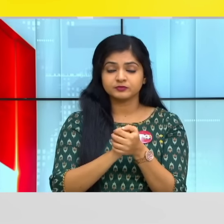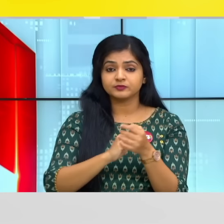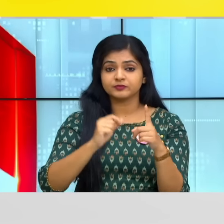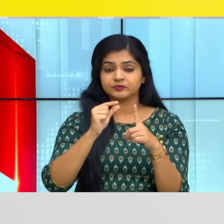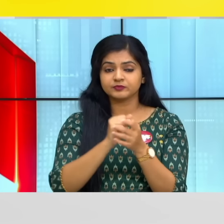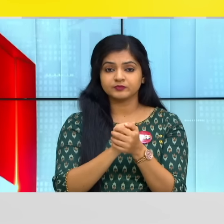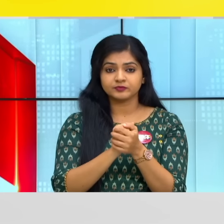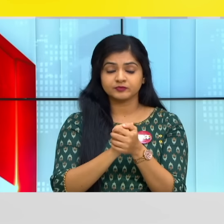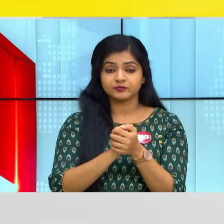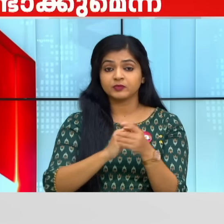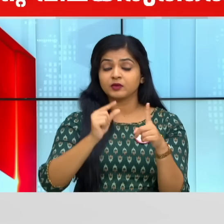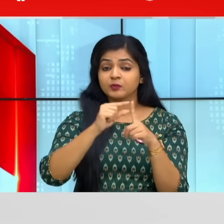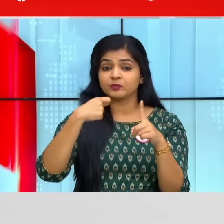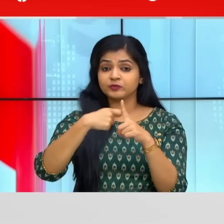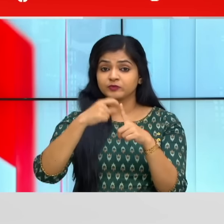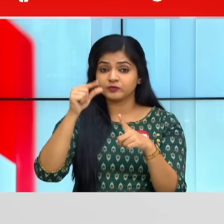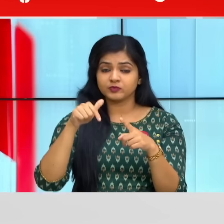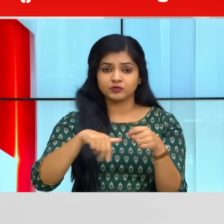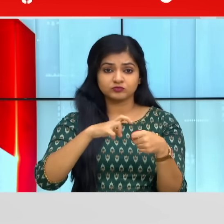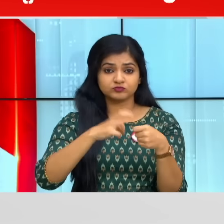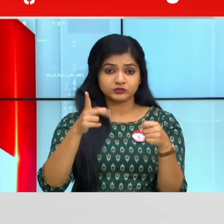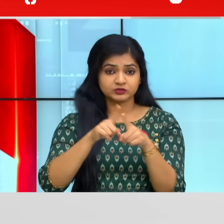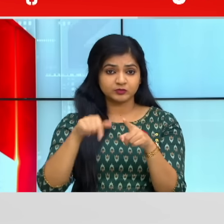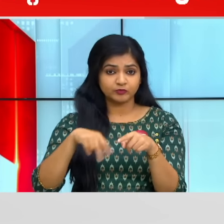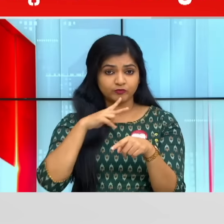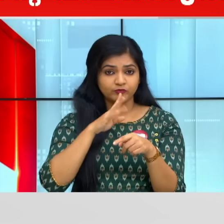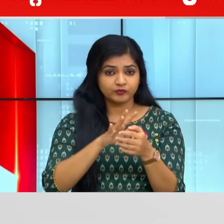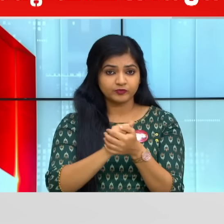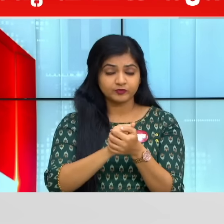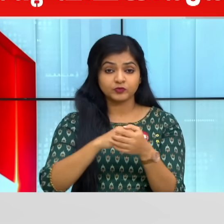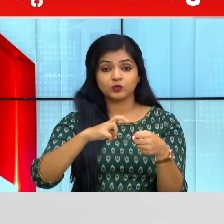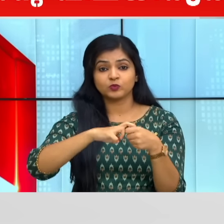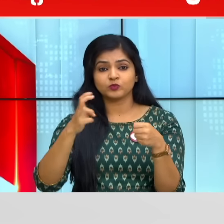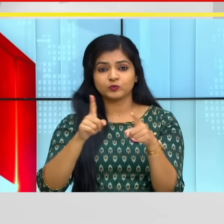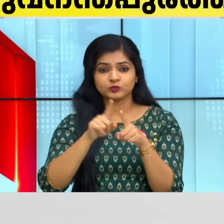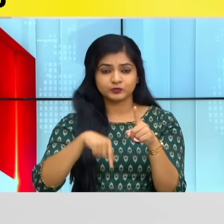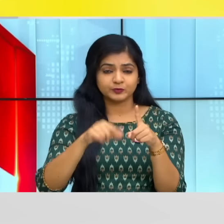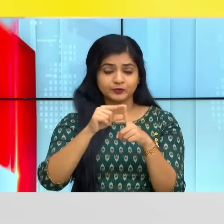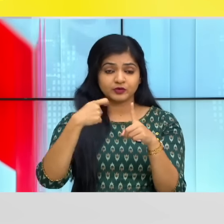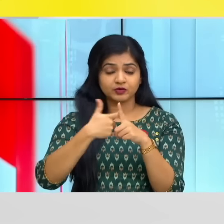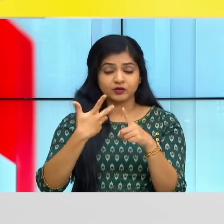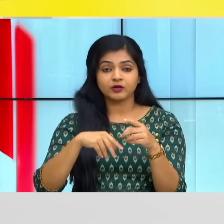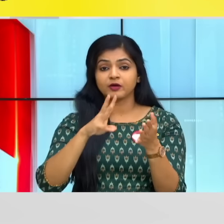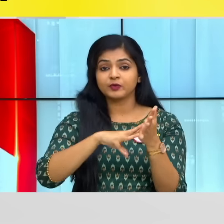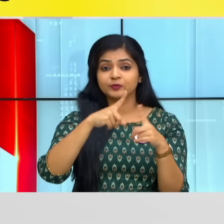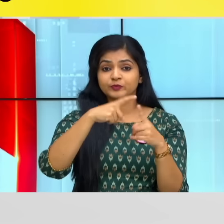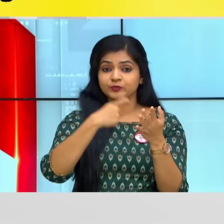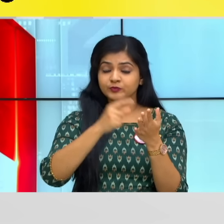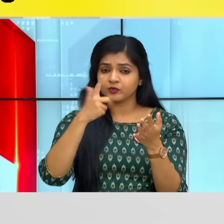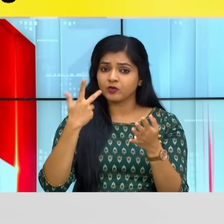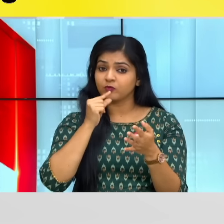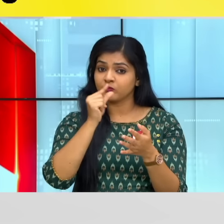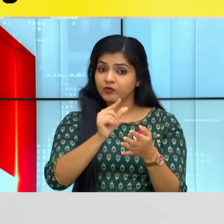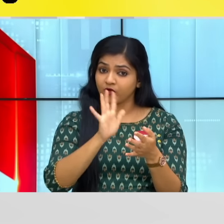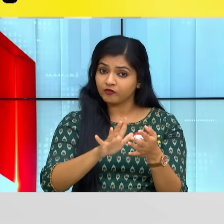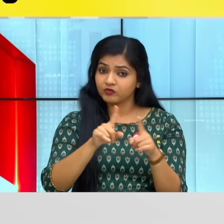അങ്ങനെ പറഞ്ഞോ? കൃഷ്ണദാസ് നിങ്ങളോട് പറഞ്ഞോ ബഹിഷ്കരിച്ചാണെന്ന്? അല്ല, നിങ്ങൾ ഈ പറഞ്ഞ ബഹിഷ്കരിച്ചോ എന്ന് കൃഷ്ണദാസോ MT രമേശോ രാധാകൃഷ്ണനോ പറഞ്ഞിട്ടുണ്ടെങ്കിൽ ഞാൻ